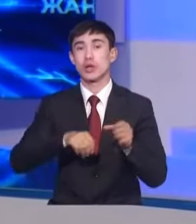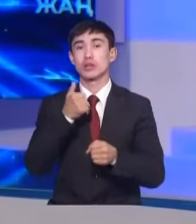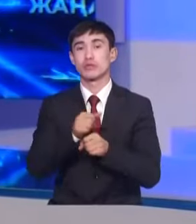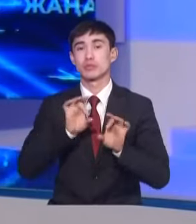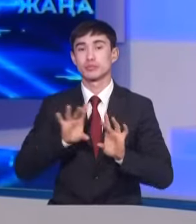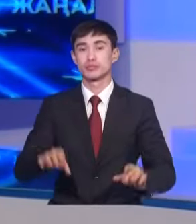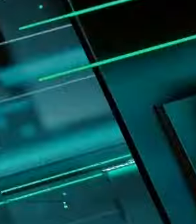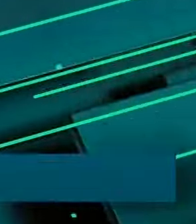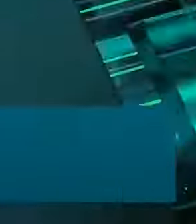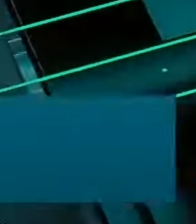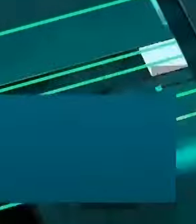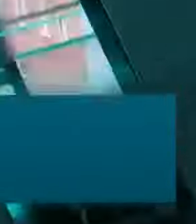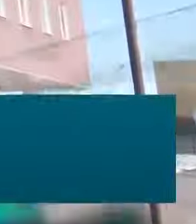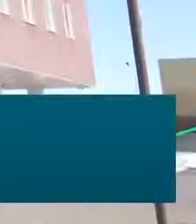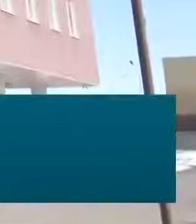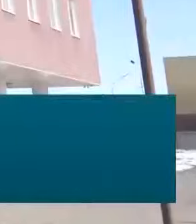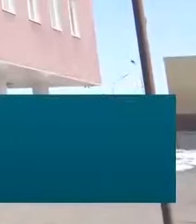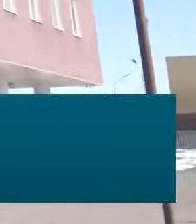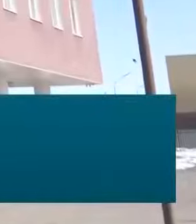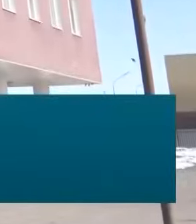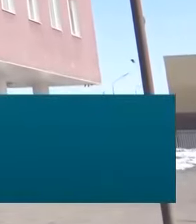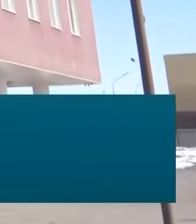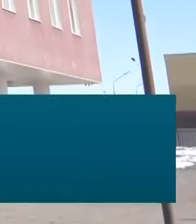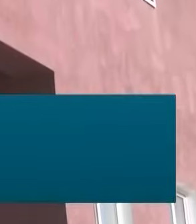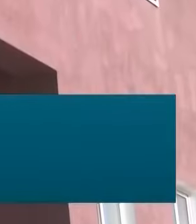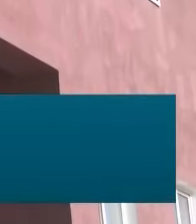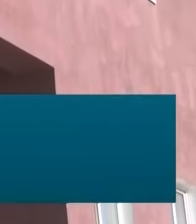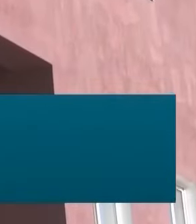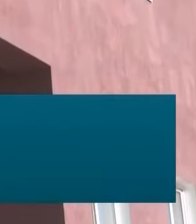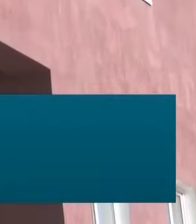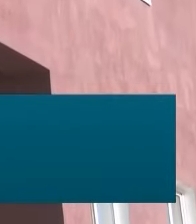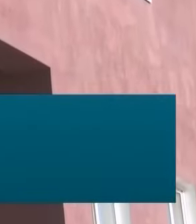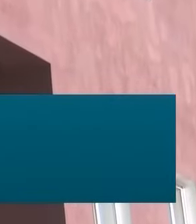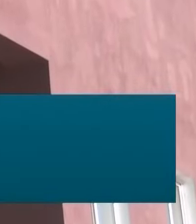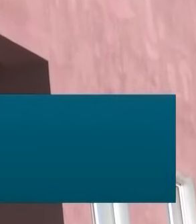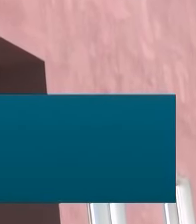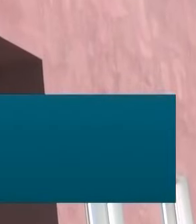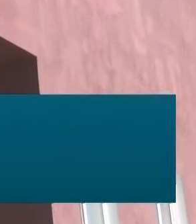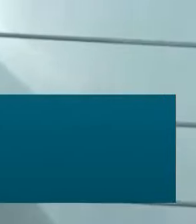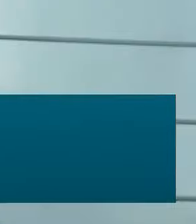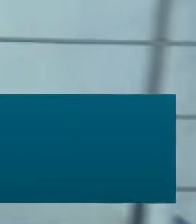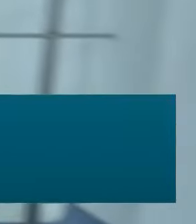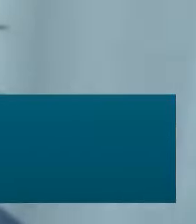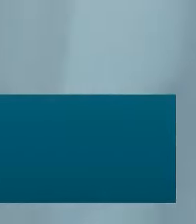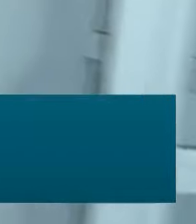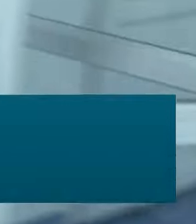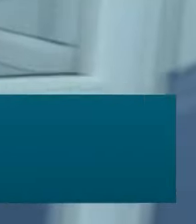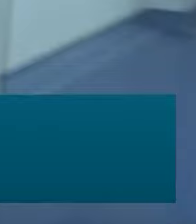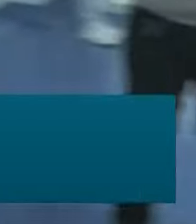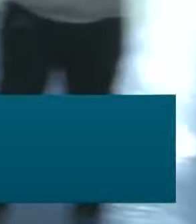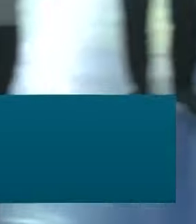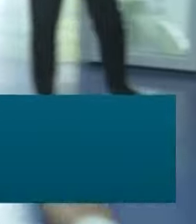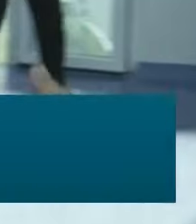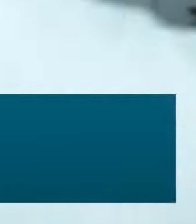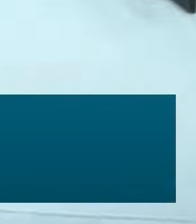о главном на должном уровне в Талда Кургане с рабочим визитом побывала министр